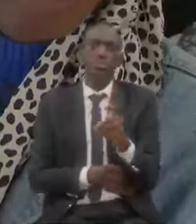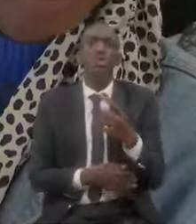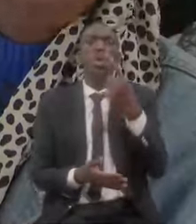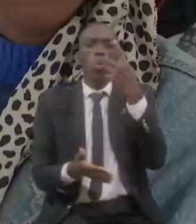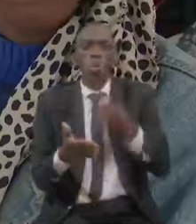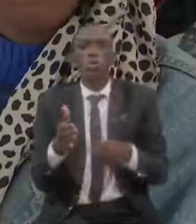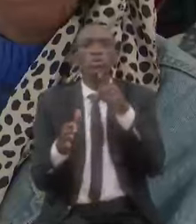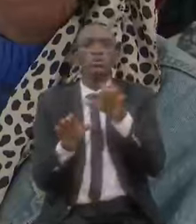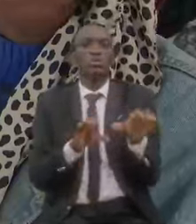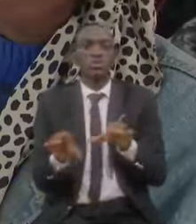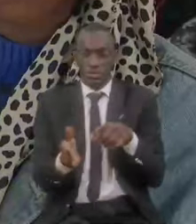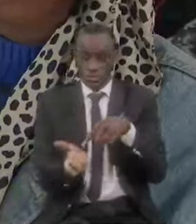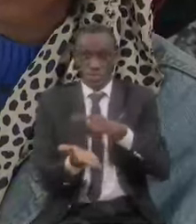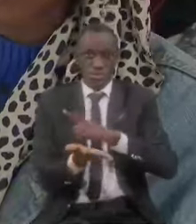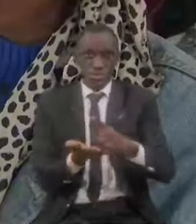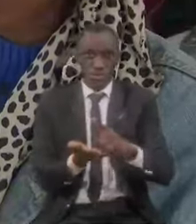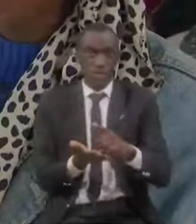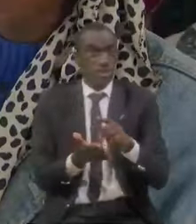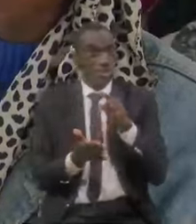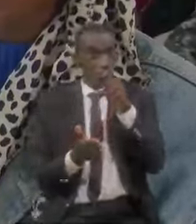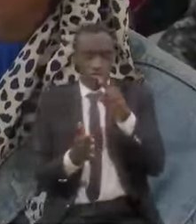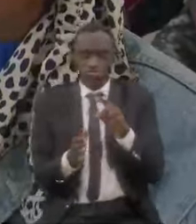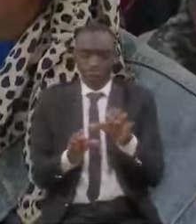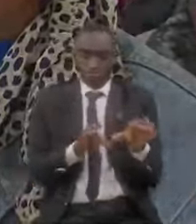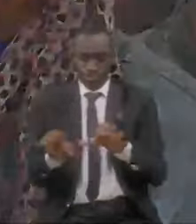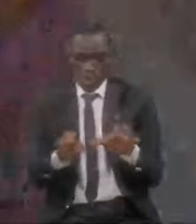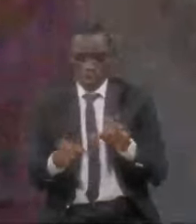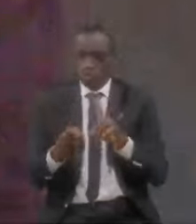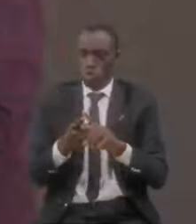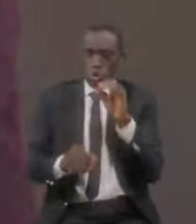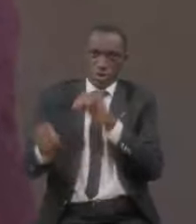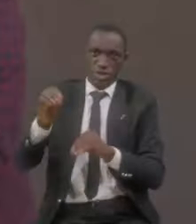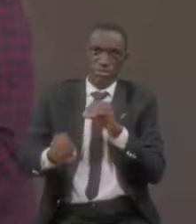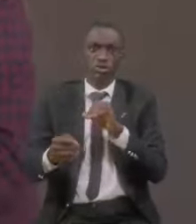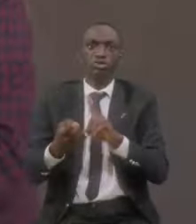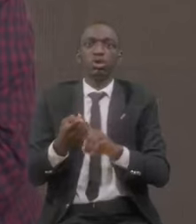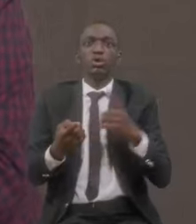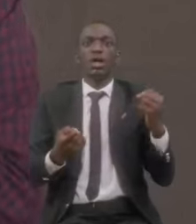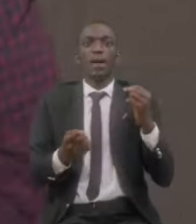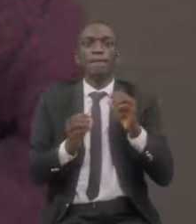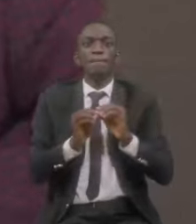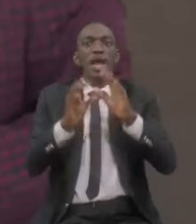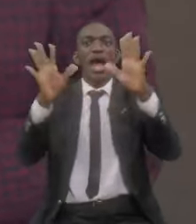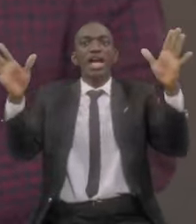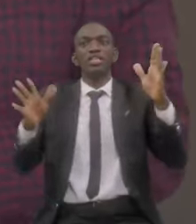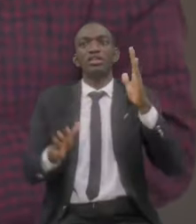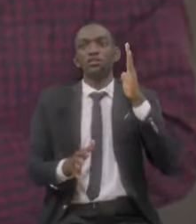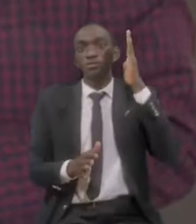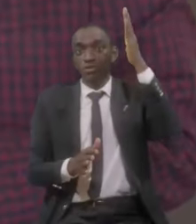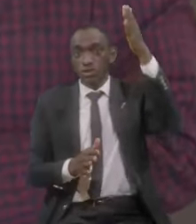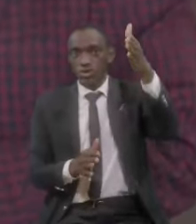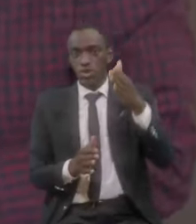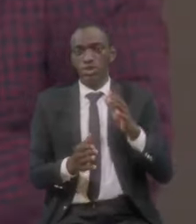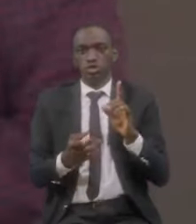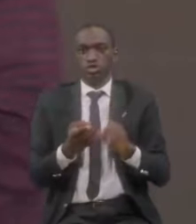semaine qui contribue à l'avenir radieux et au but et à